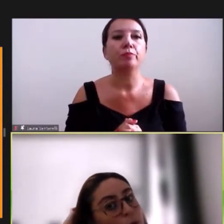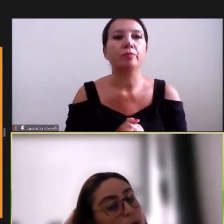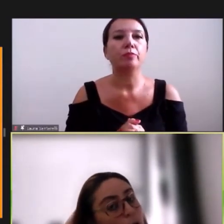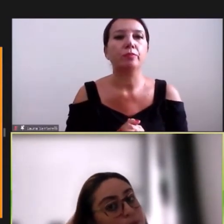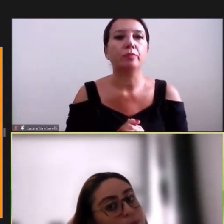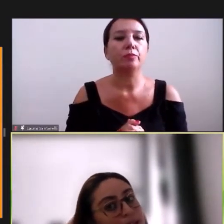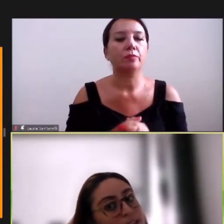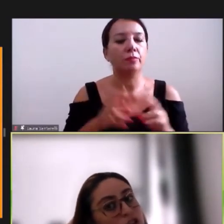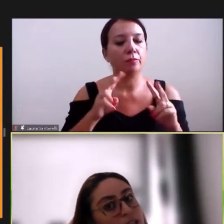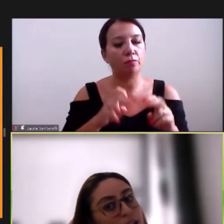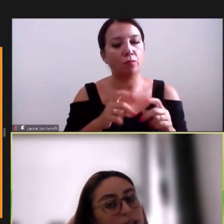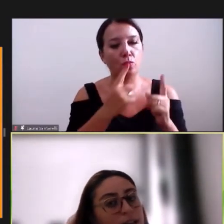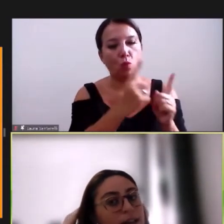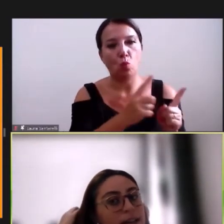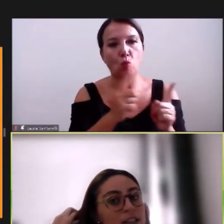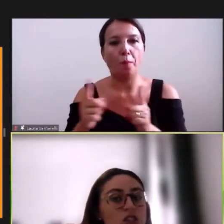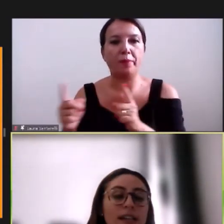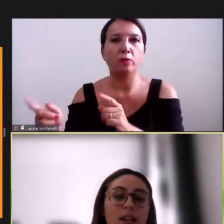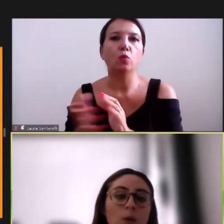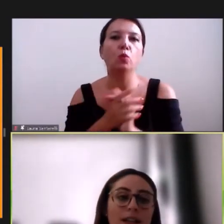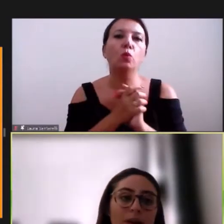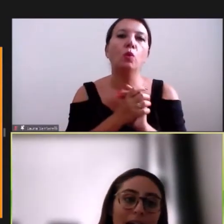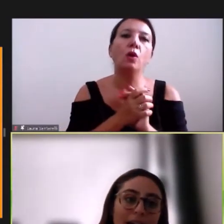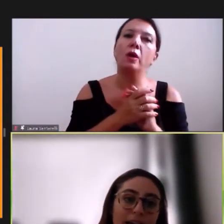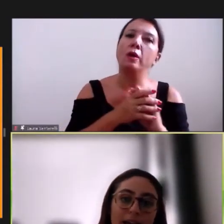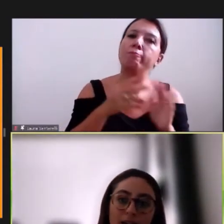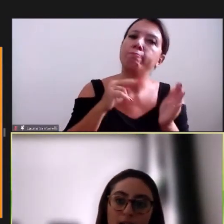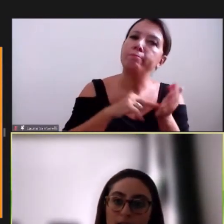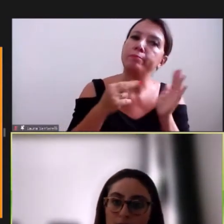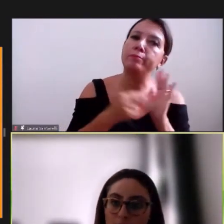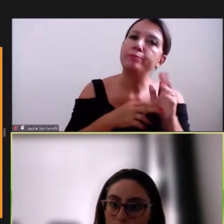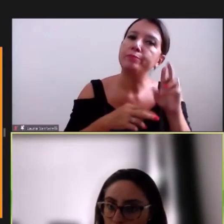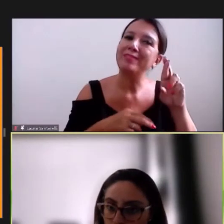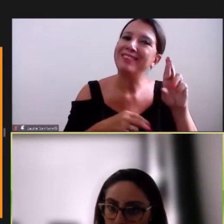Analizziamoli uno per uno. Le criticità che riguardano i RAE,